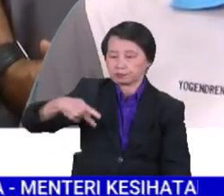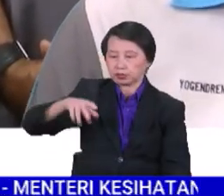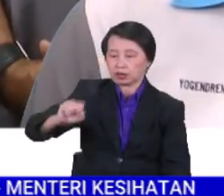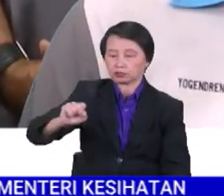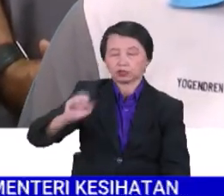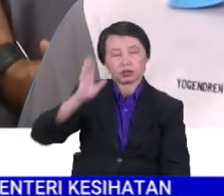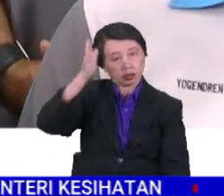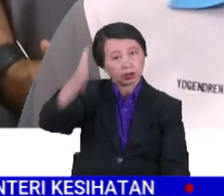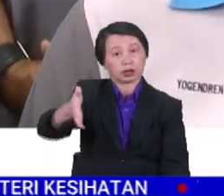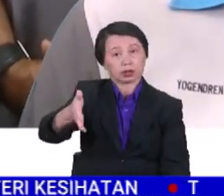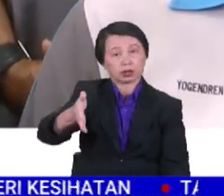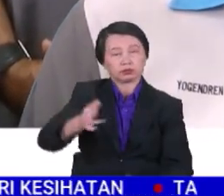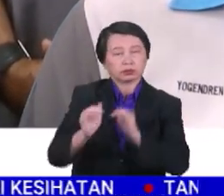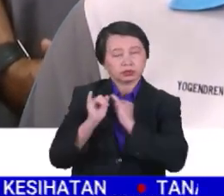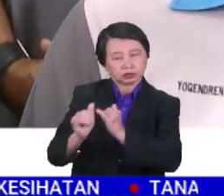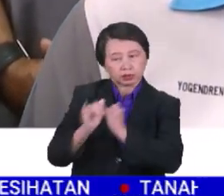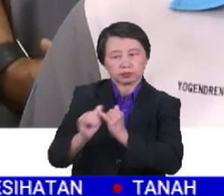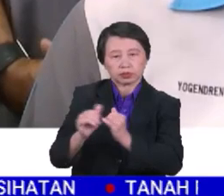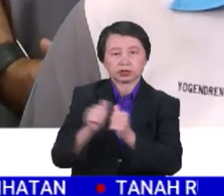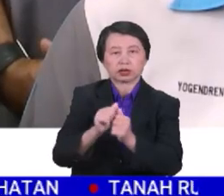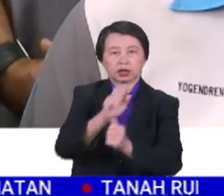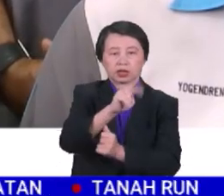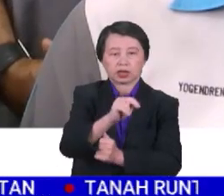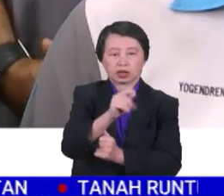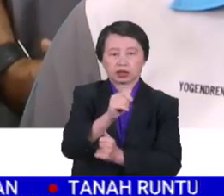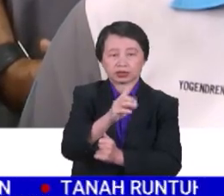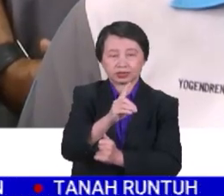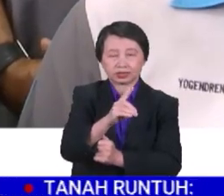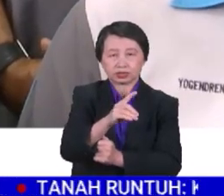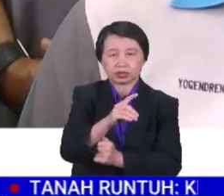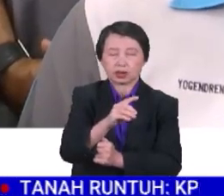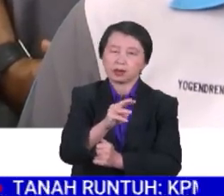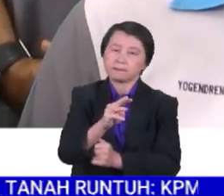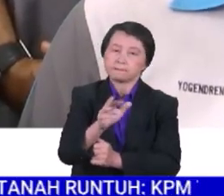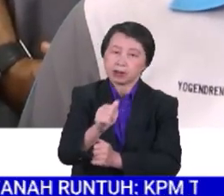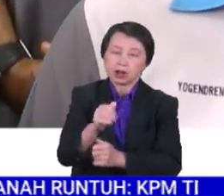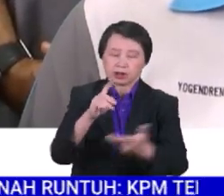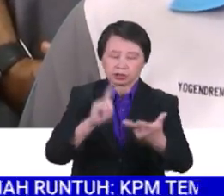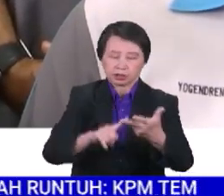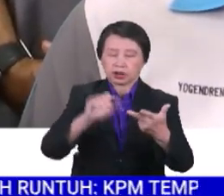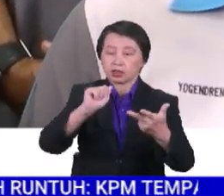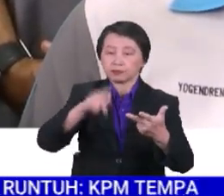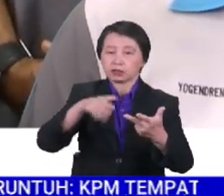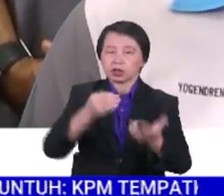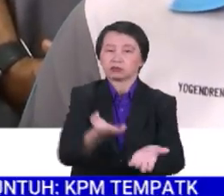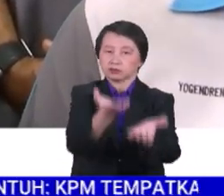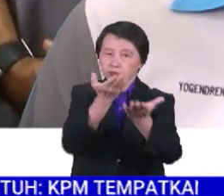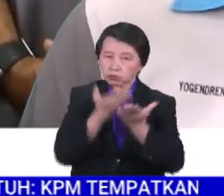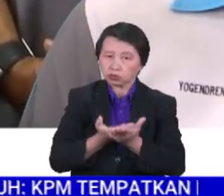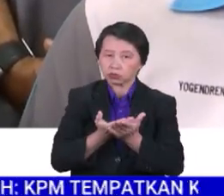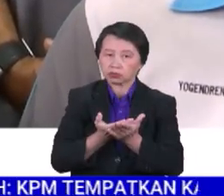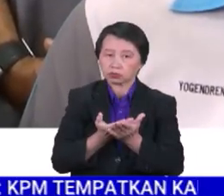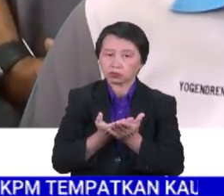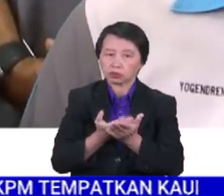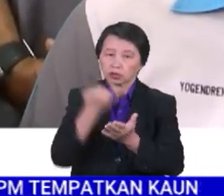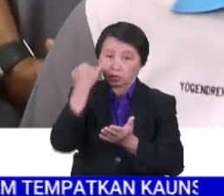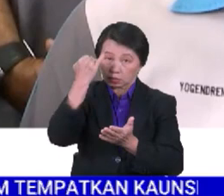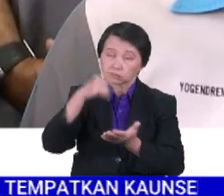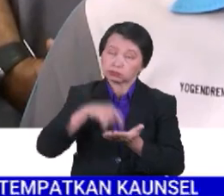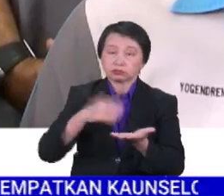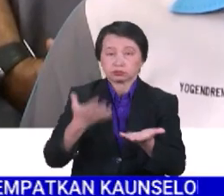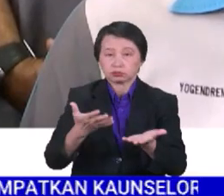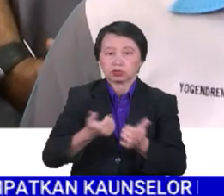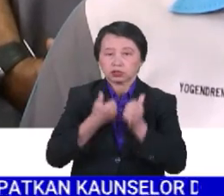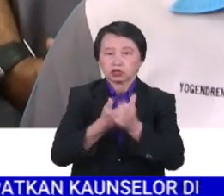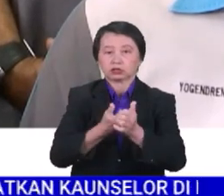akan sama-sama dengan NADMA dan juga APM dapat mengemukakan cadangan ini